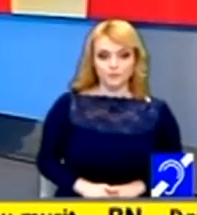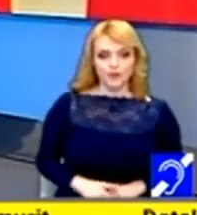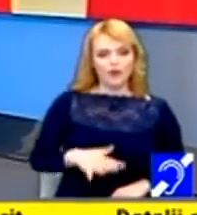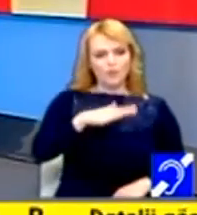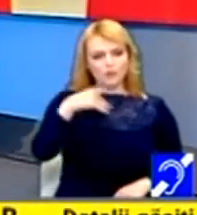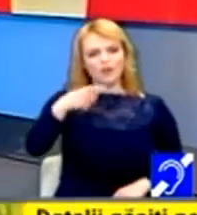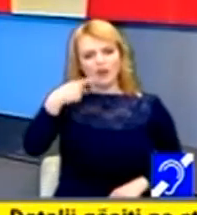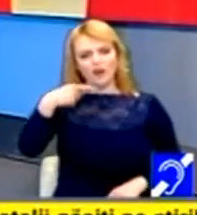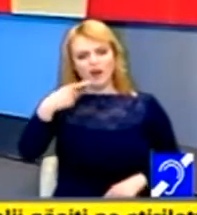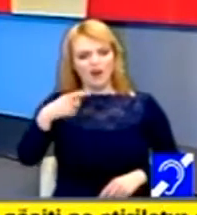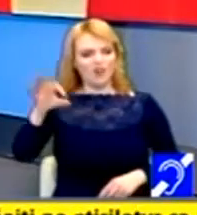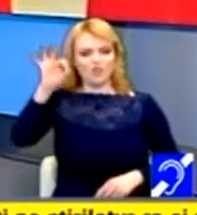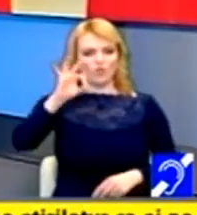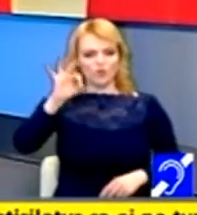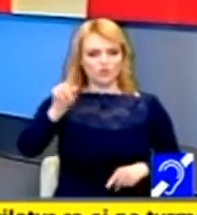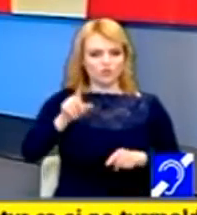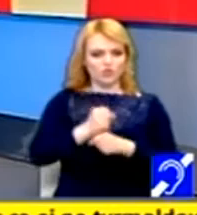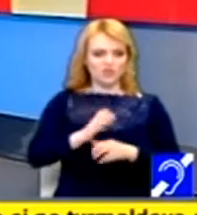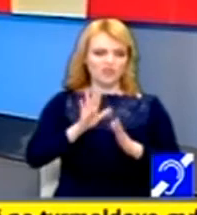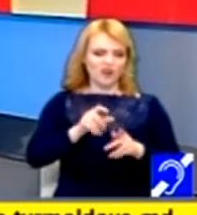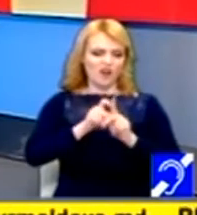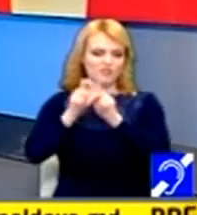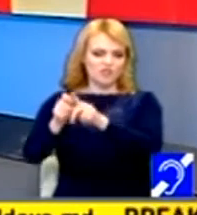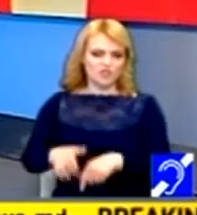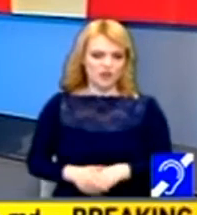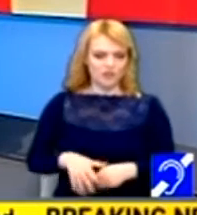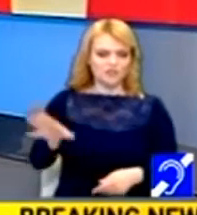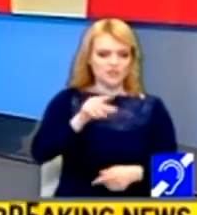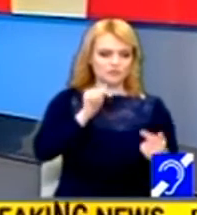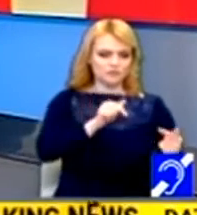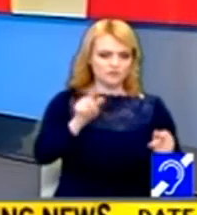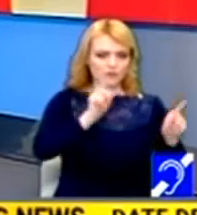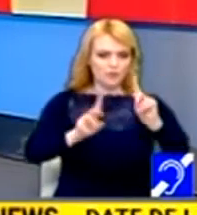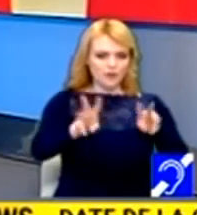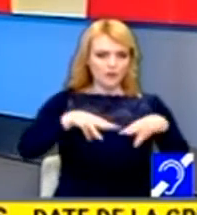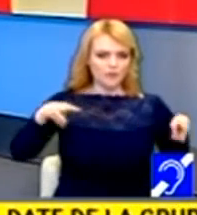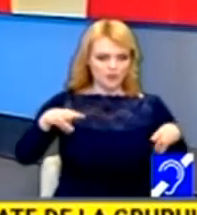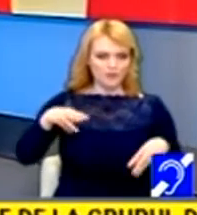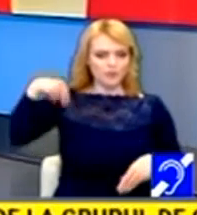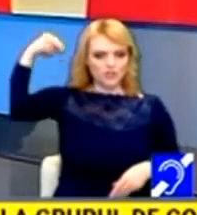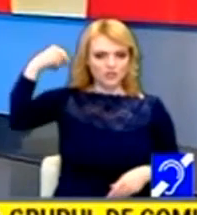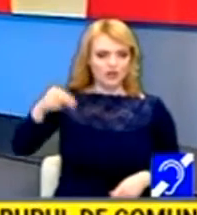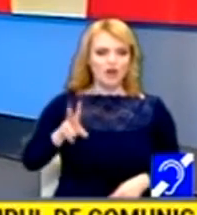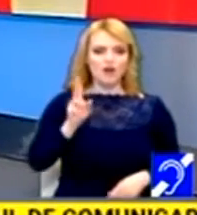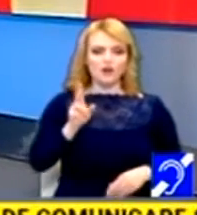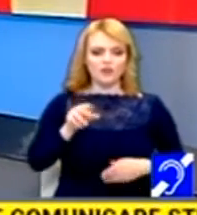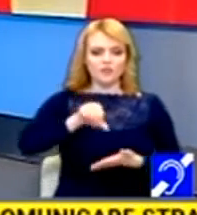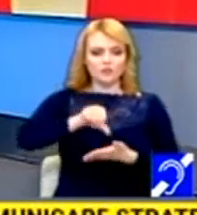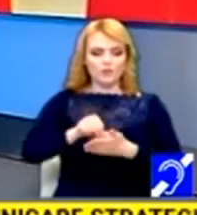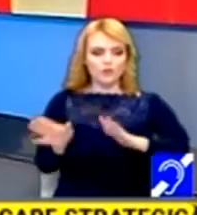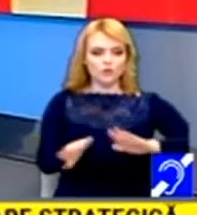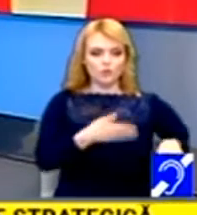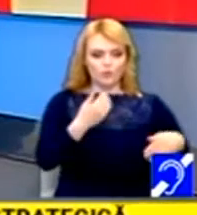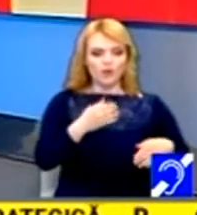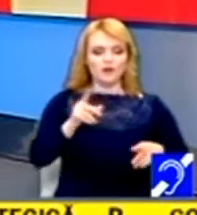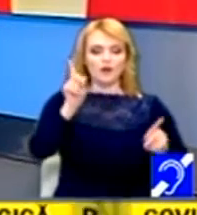Multe vorbe și zero fapte, astfel îi răspund reprezentanții opoziției parlamentare președintelui Igor Dodon, care a vorbit după ședința Consiliului